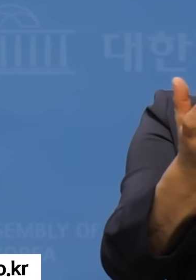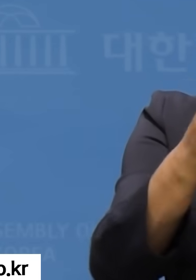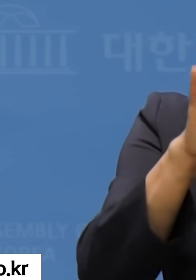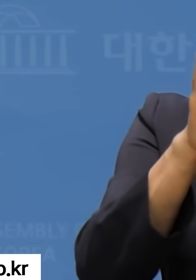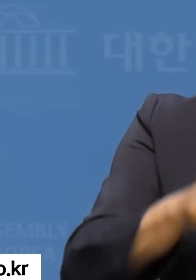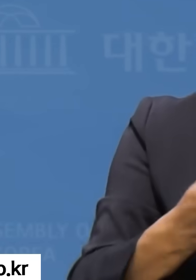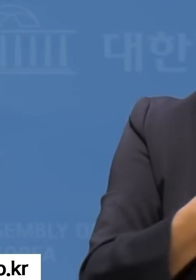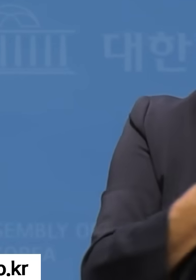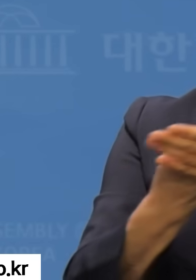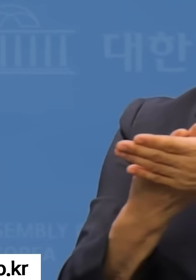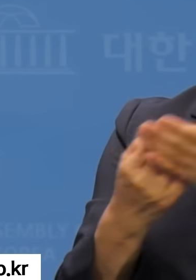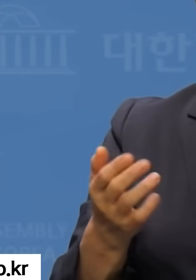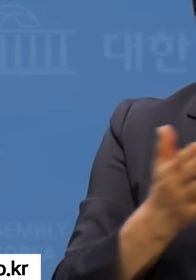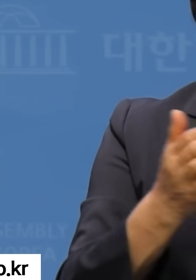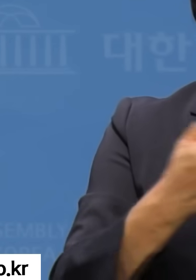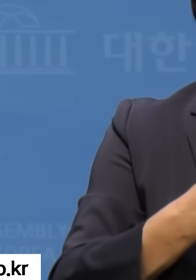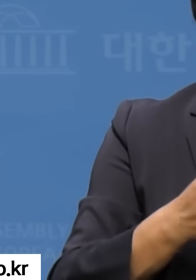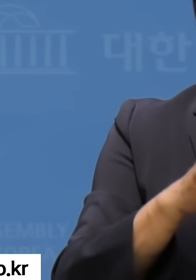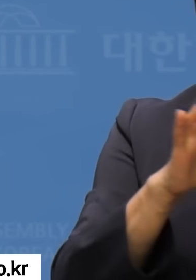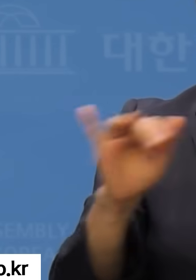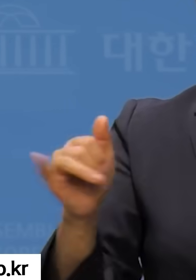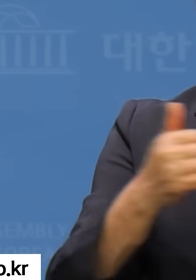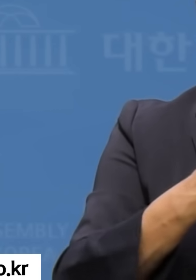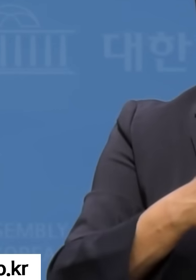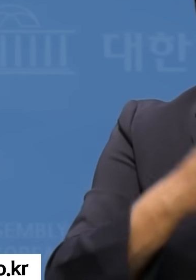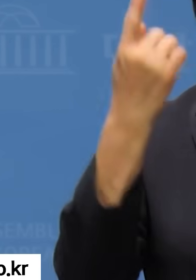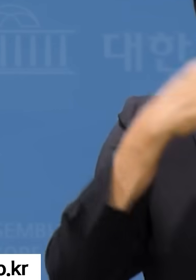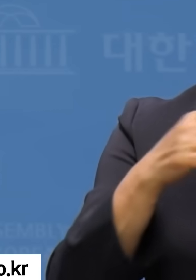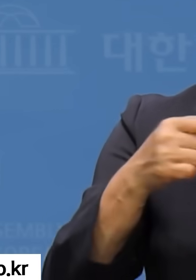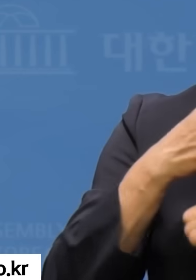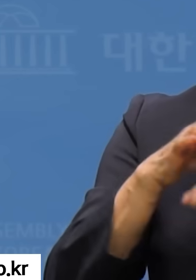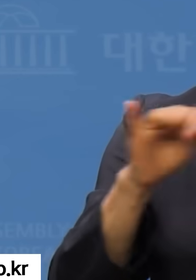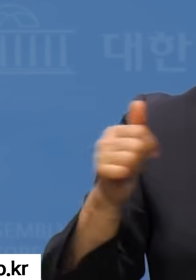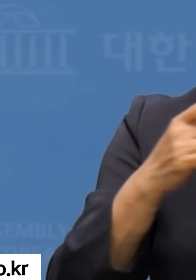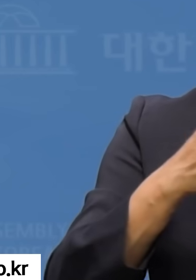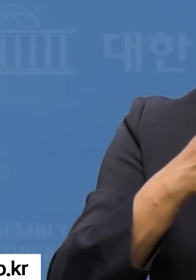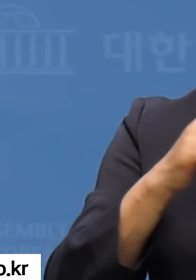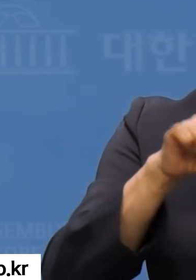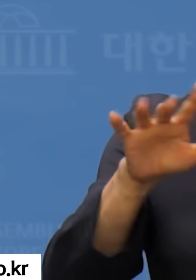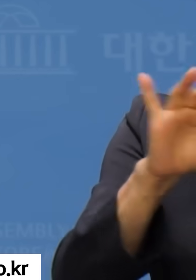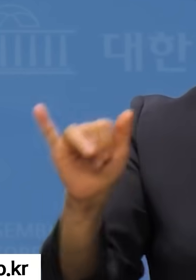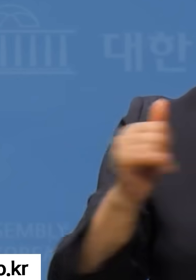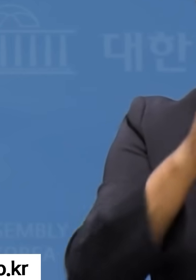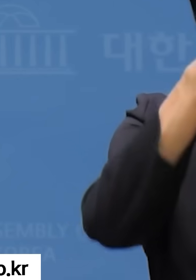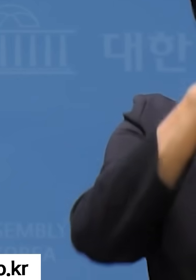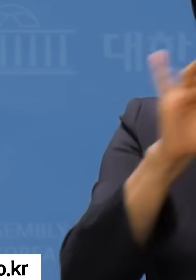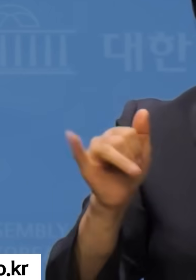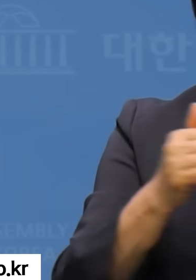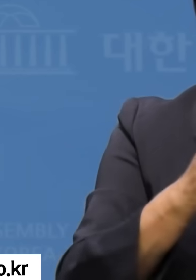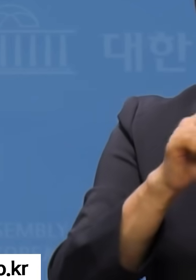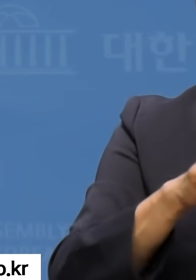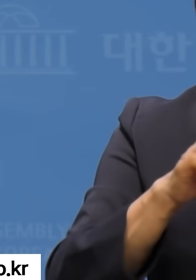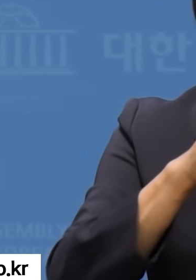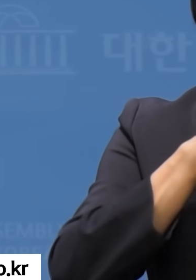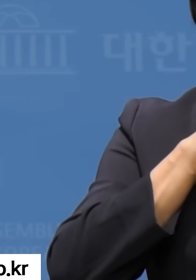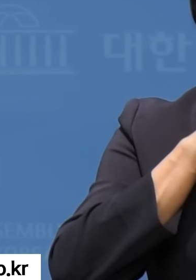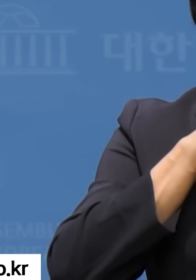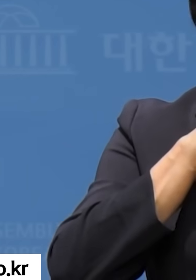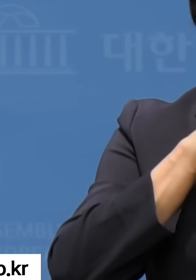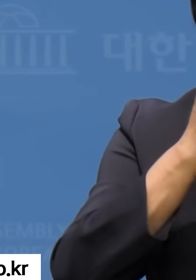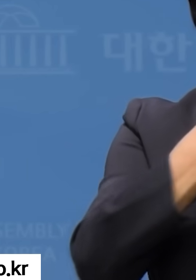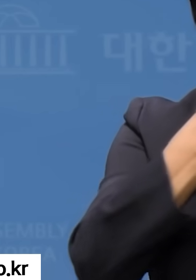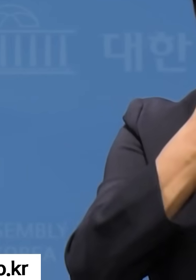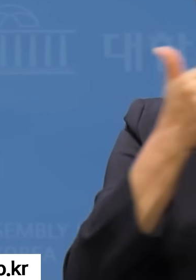당시 입원 중이던 천여 명에 달하는 부상병과 민간인 환자들을 상대로 천인 공로할